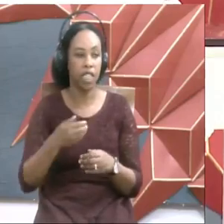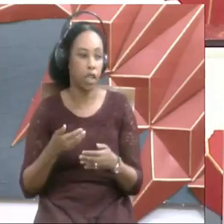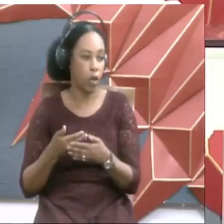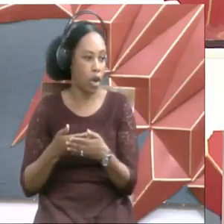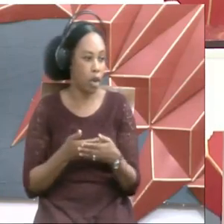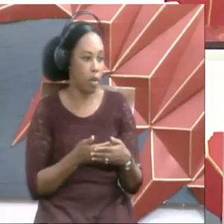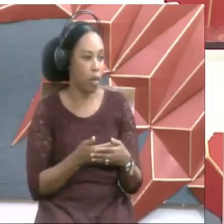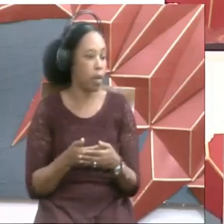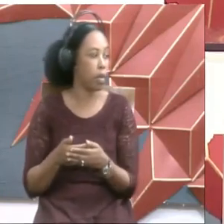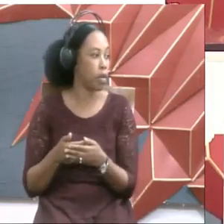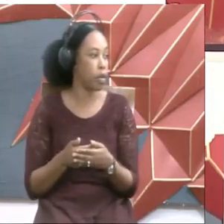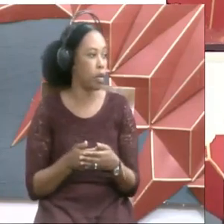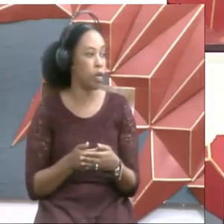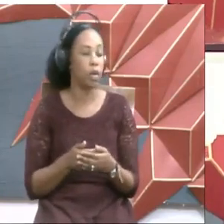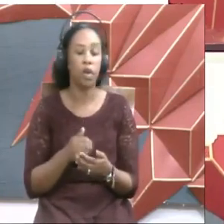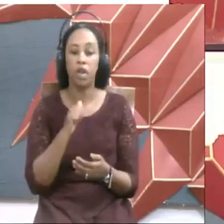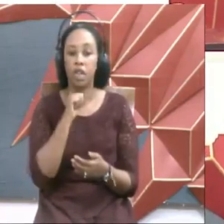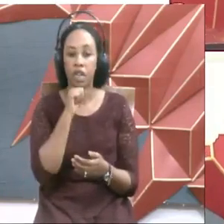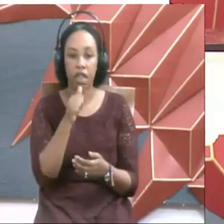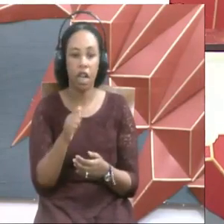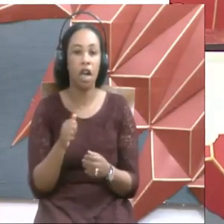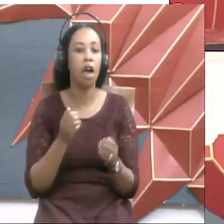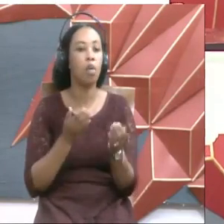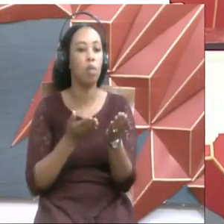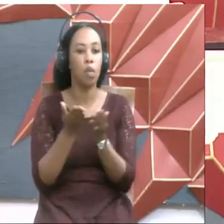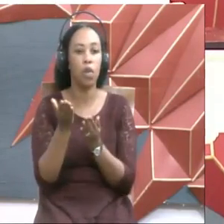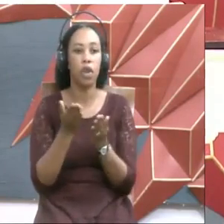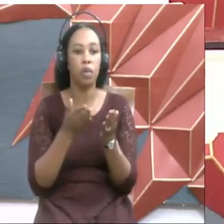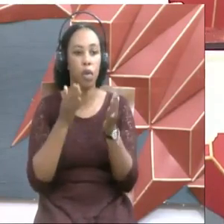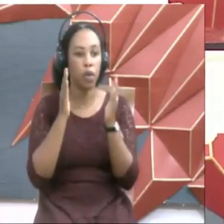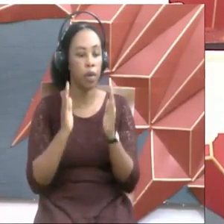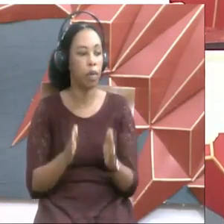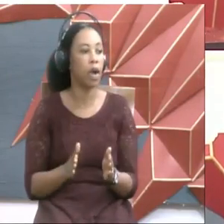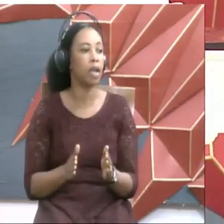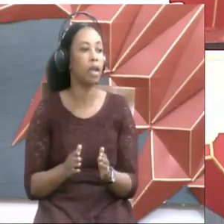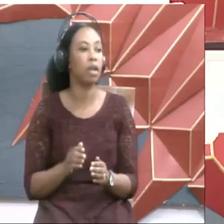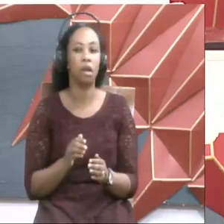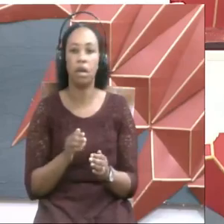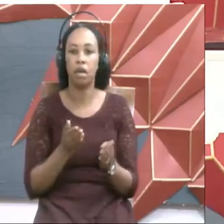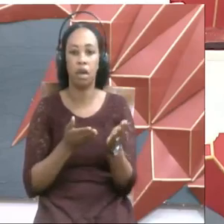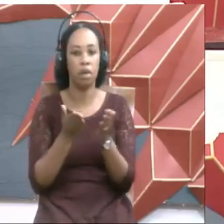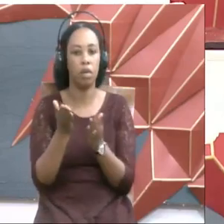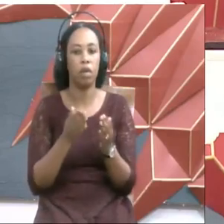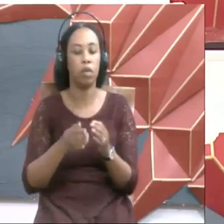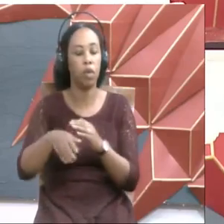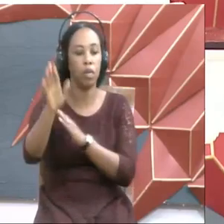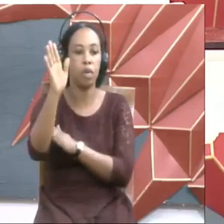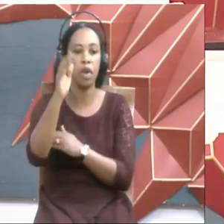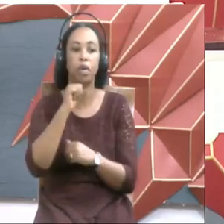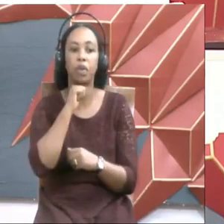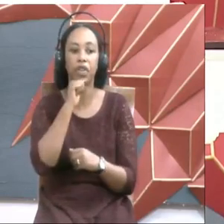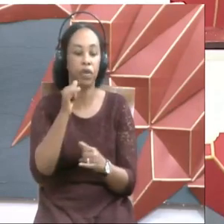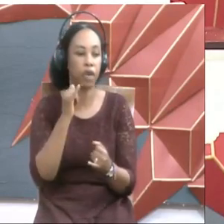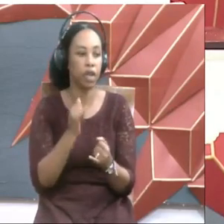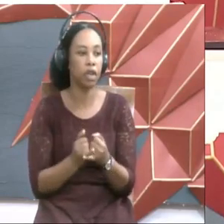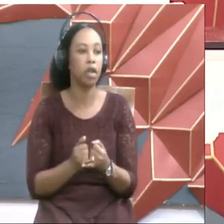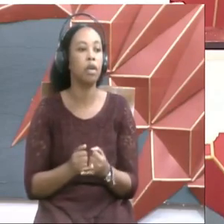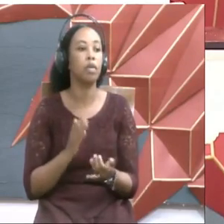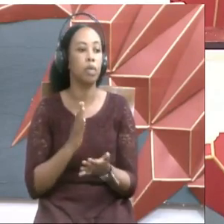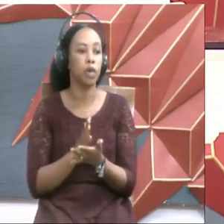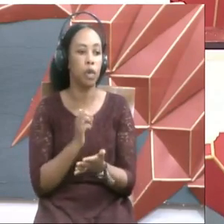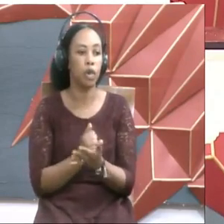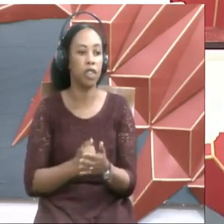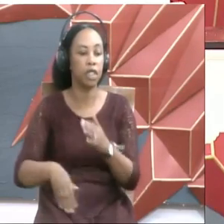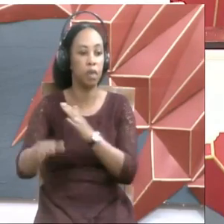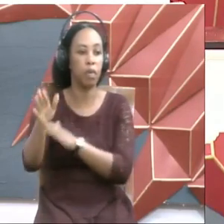Il y en a qui ont prié pour enfants. L'œuvre de Dieu ne s'est pas arrêtée. Parce que Dieu a la puissance, il